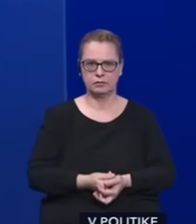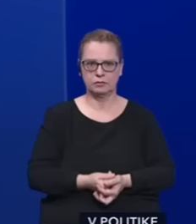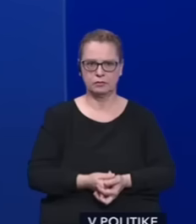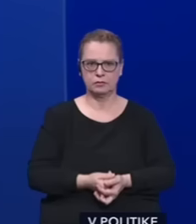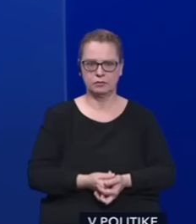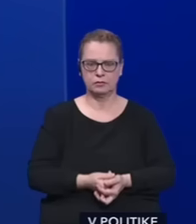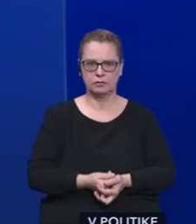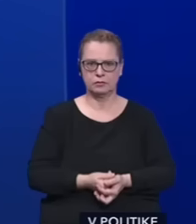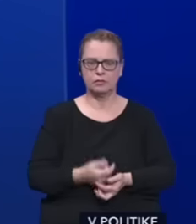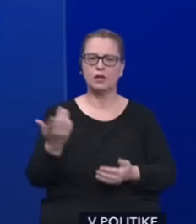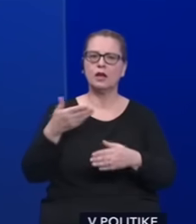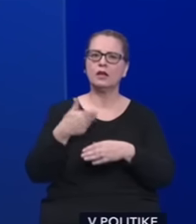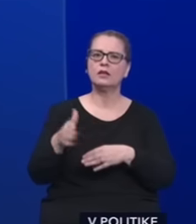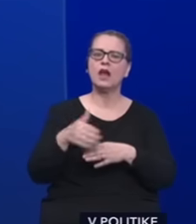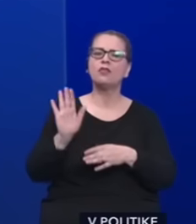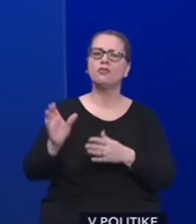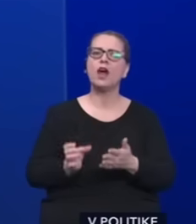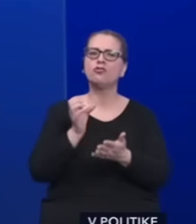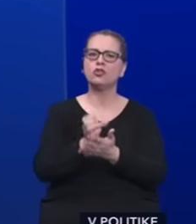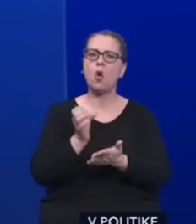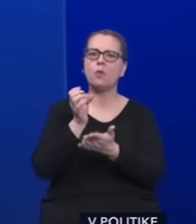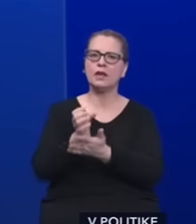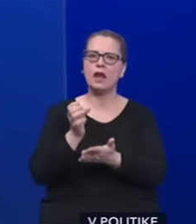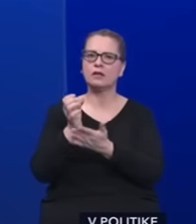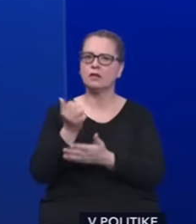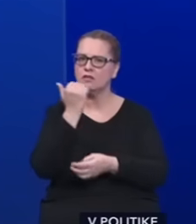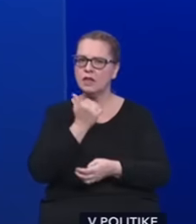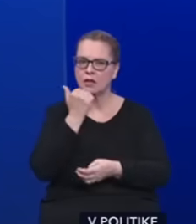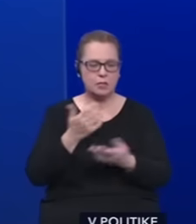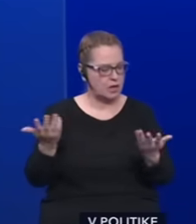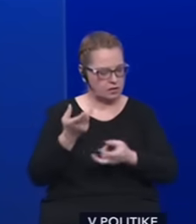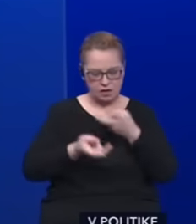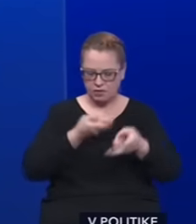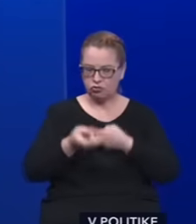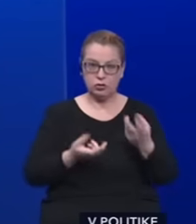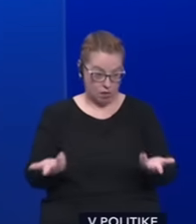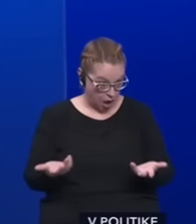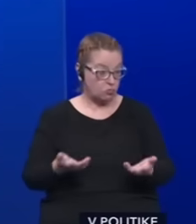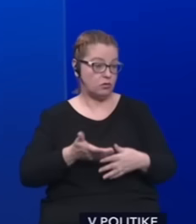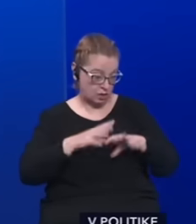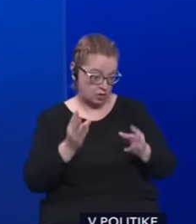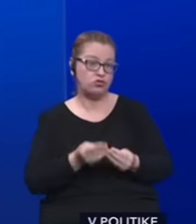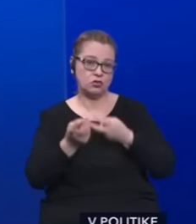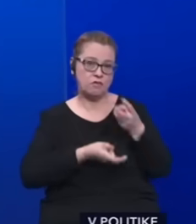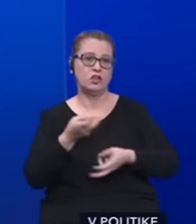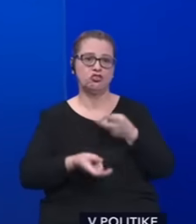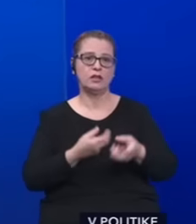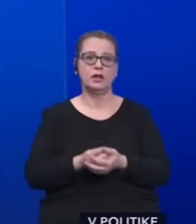a ďalej potom váš ďalší nominant, ale to bola nejaká firma v bytovkách. Nech sa vyšetrí, ale vyslovujem iba reálne fakty.